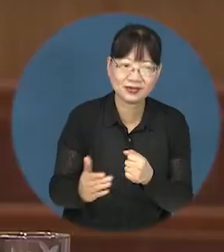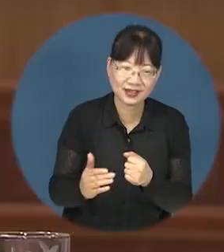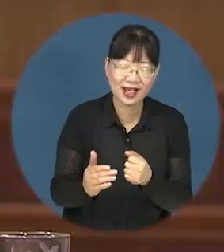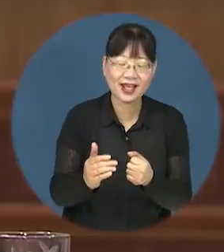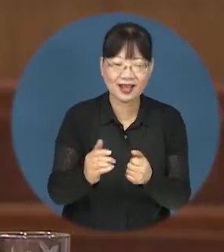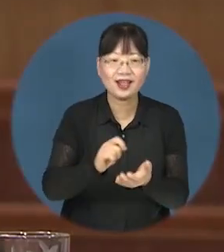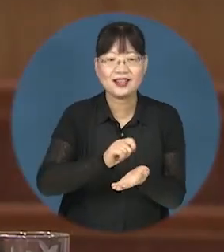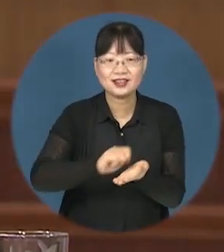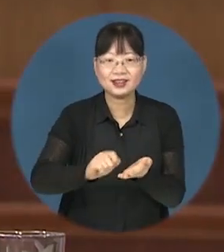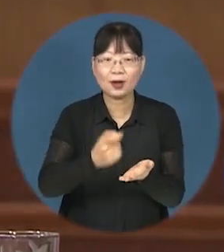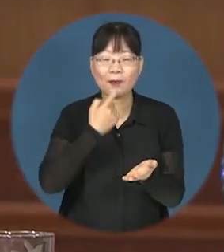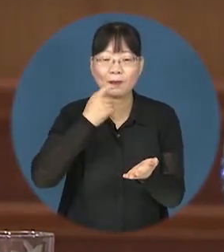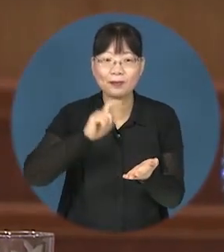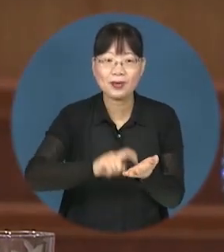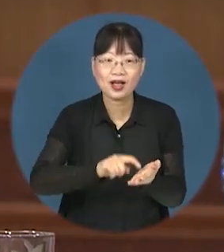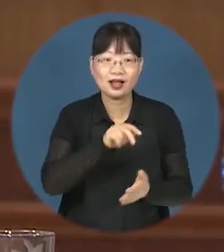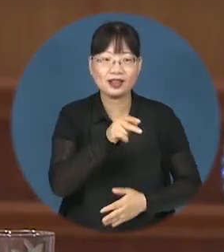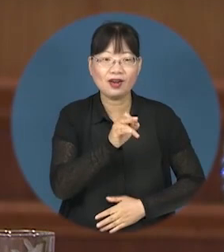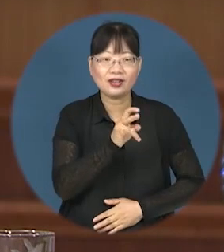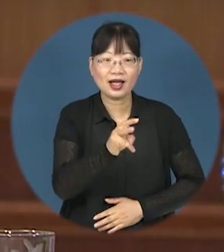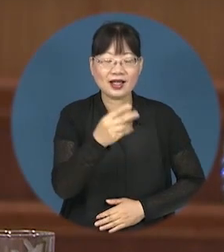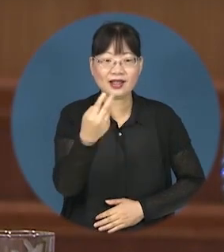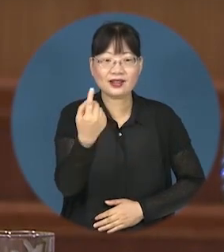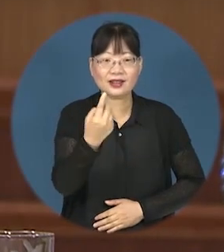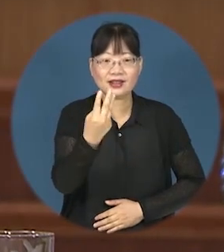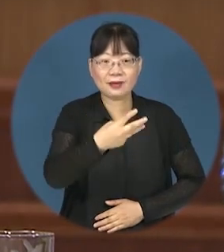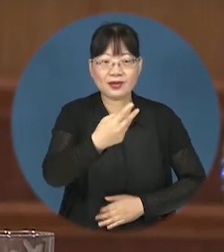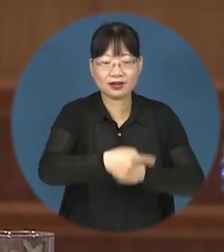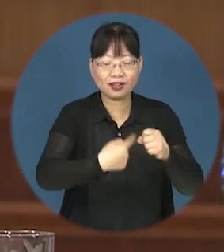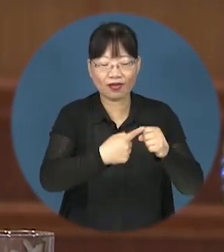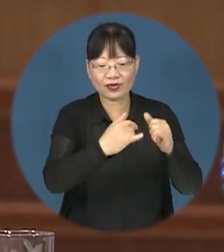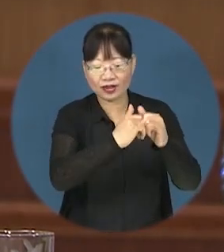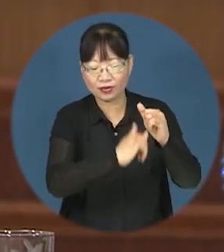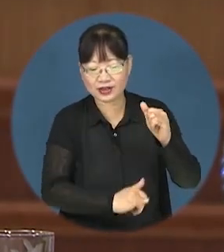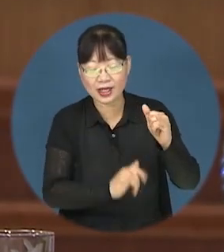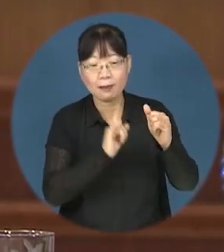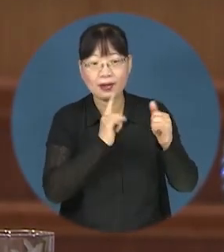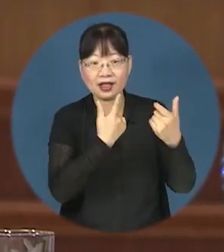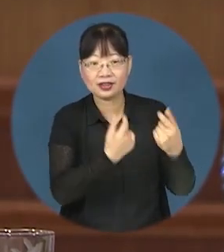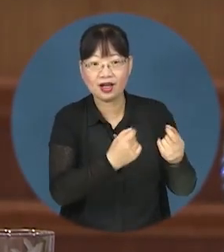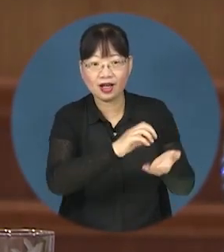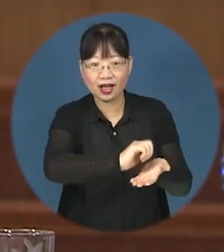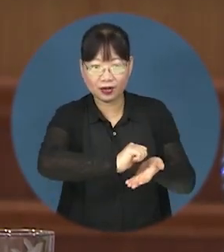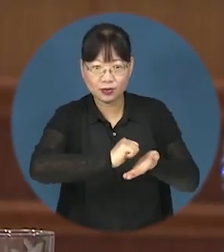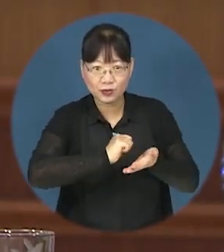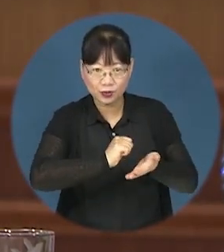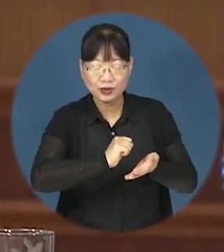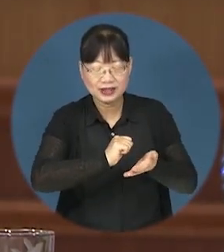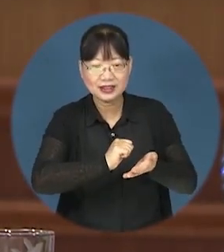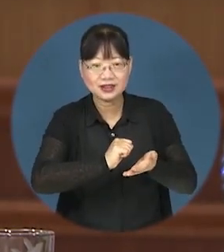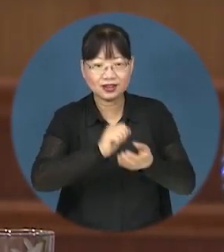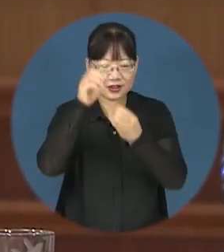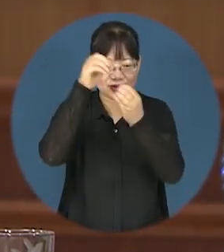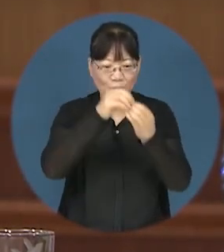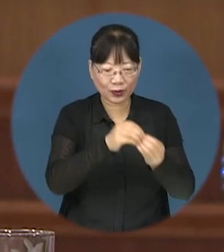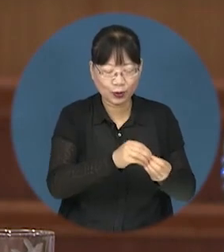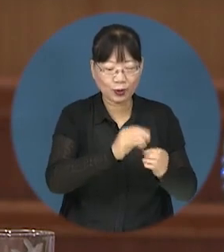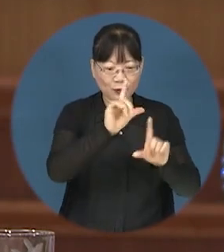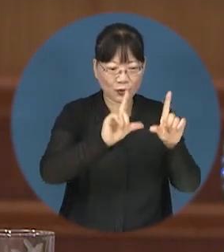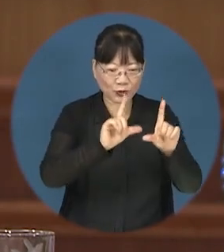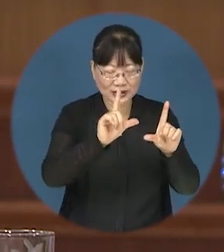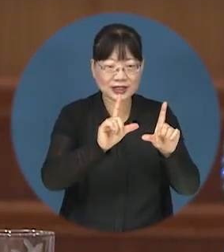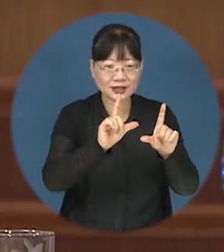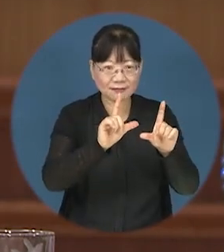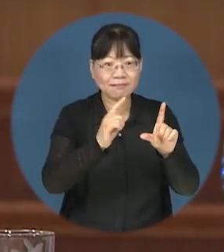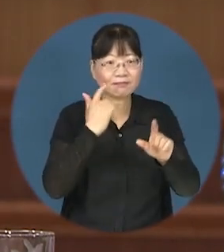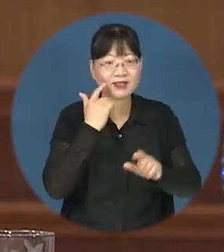있습니다 근데 소의 는 그 3천 년 역사 말씀하신것처럼 갖고 인 어떤 정형 의미가 있는 거군요 봤습니다 그러니까 그